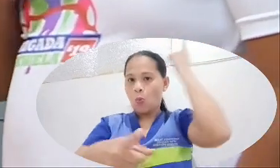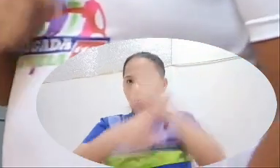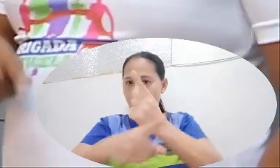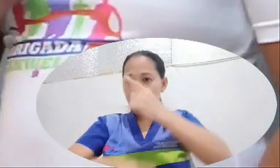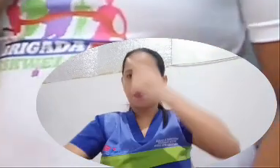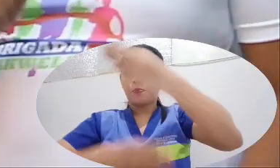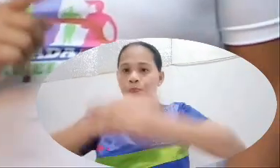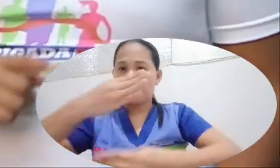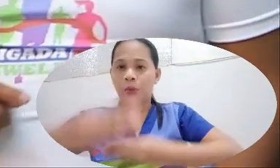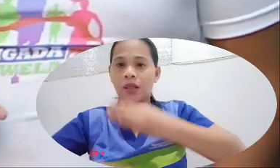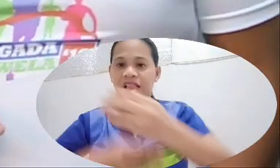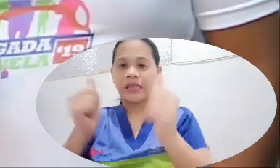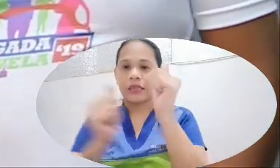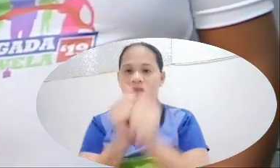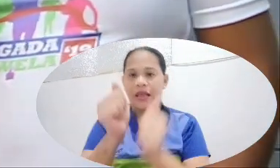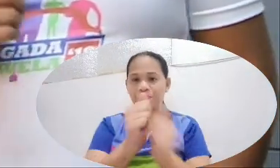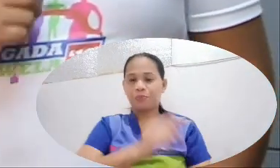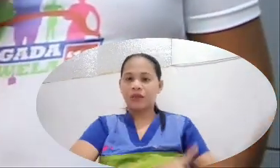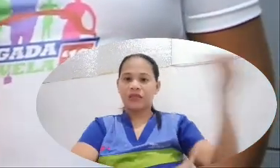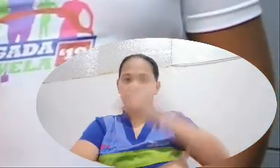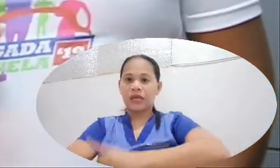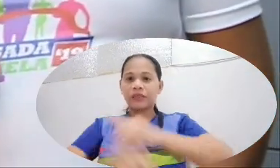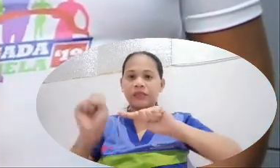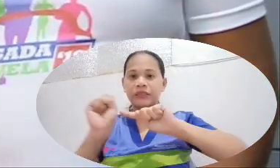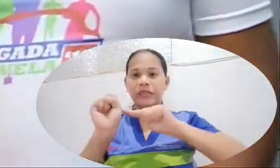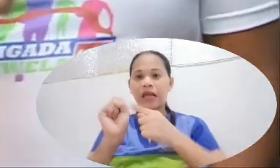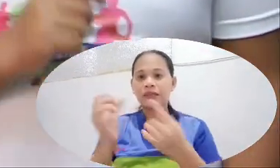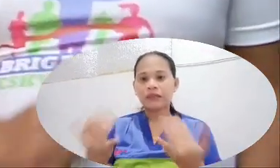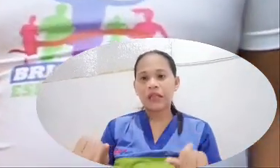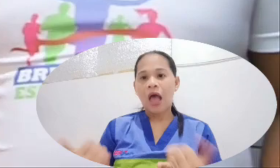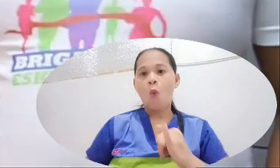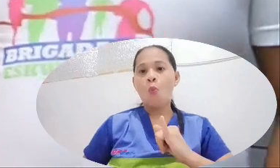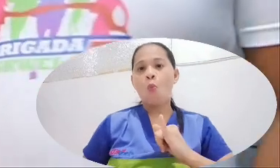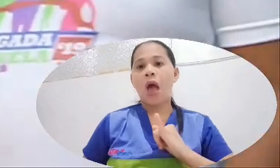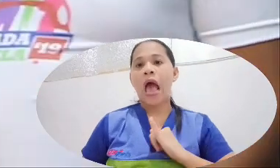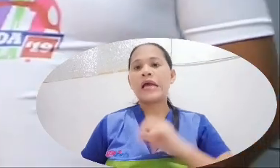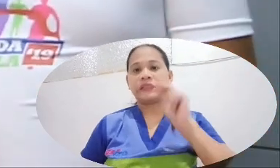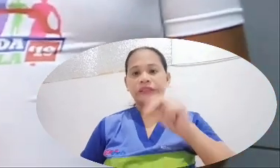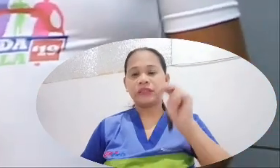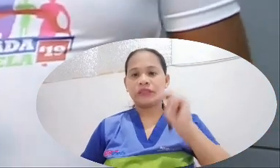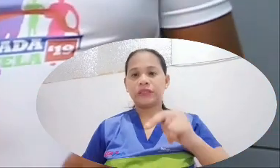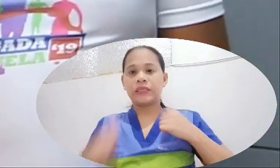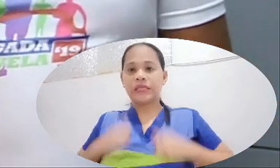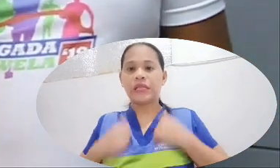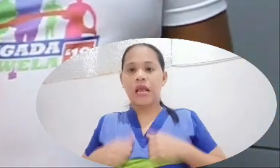Tama! Simula ngayon, uugalin ko ng maligo ng wasto. Kayo rin